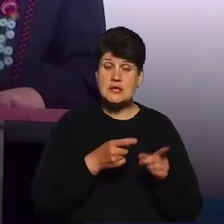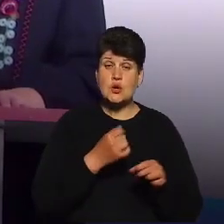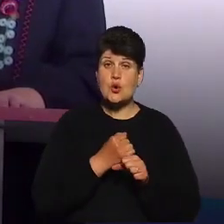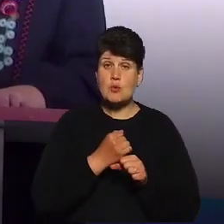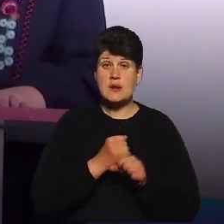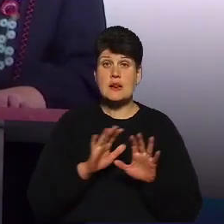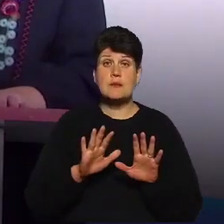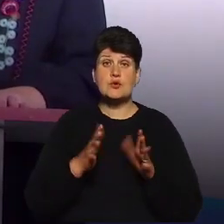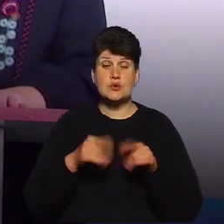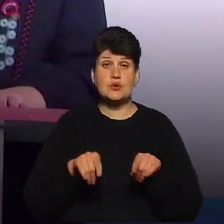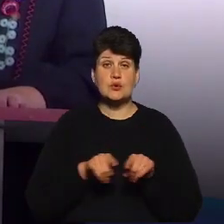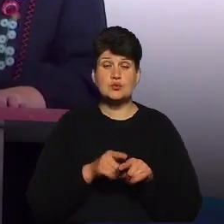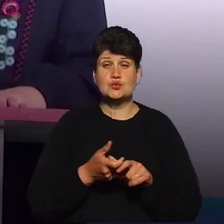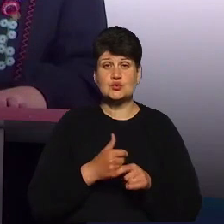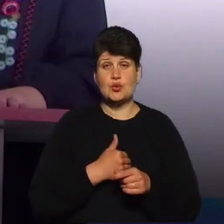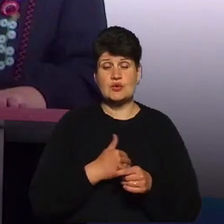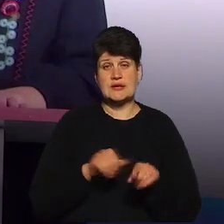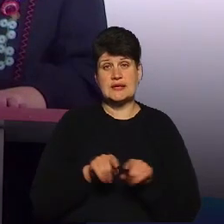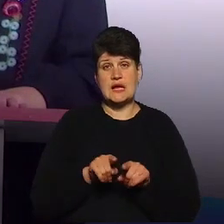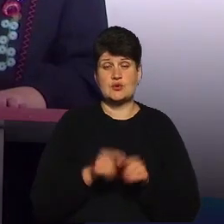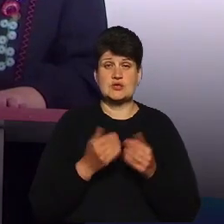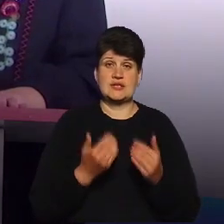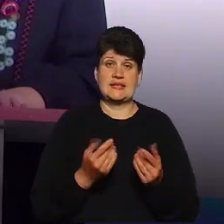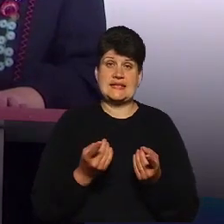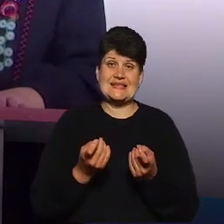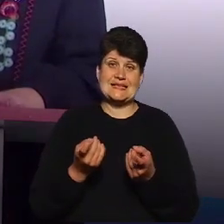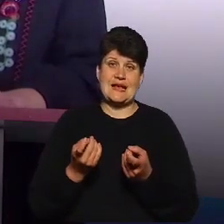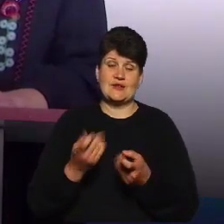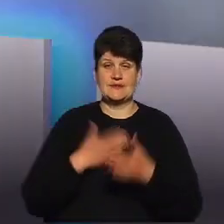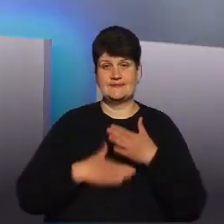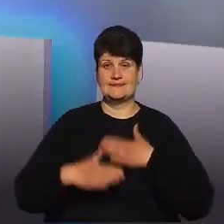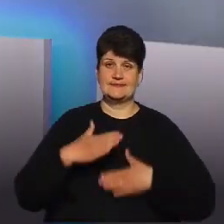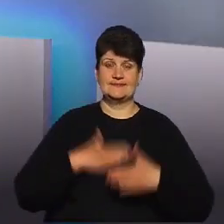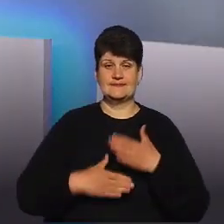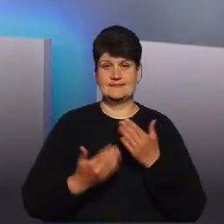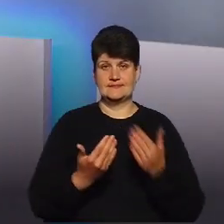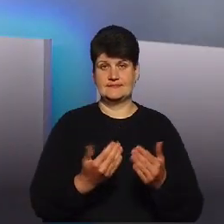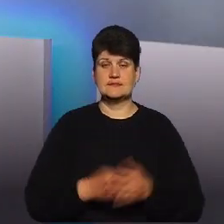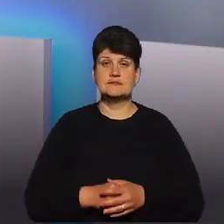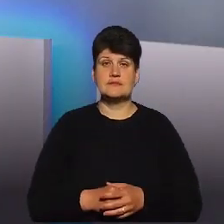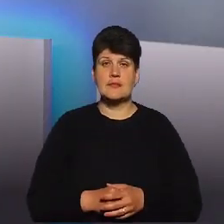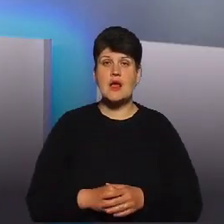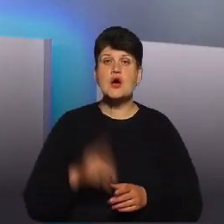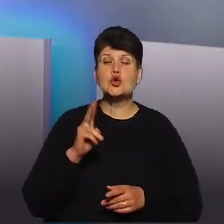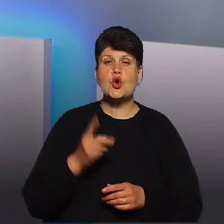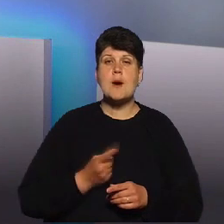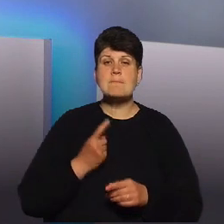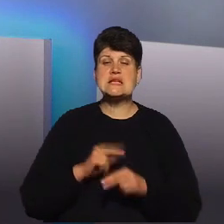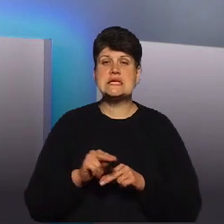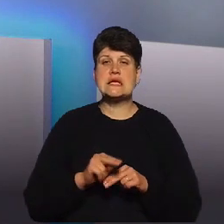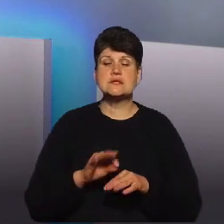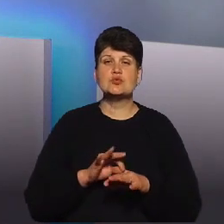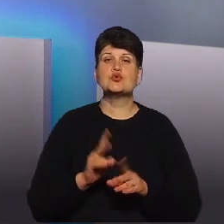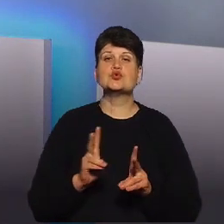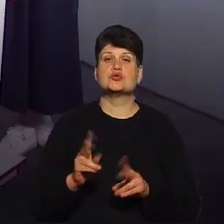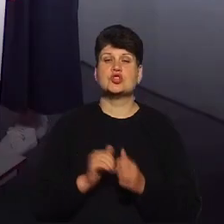що дуже хочеться їх також чимось залучити і хорошим чимось побавити. А хто майстер-класи проводить найчастіше? Кого запрошуєте?